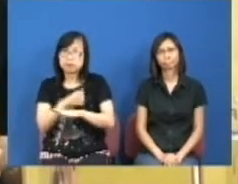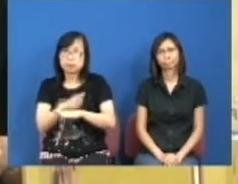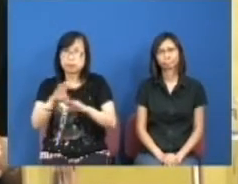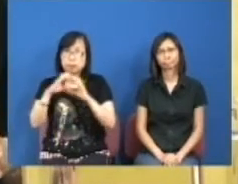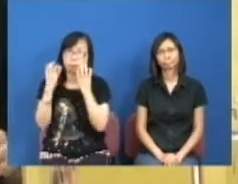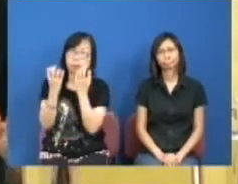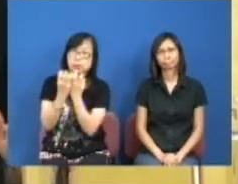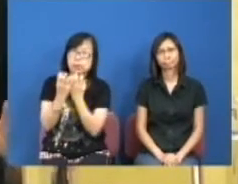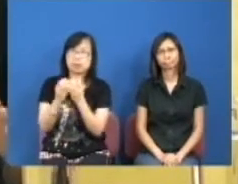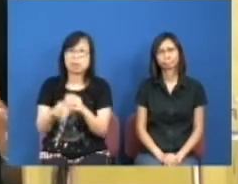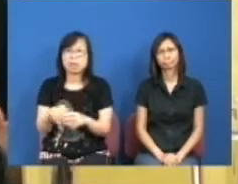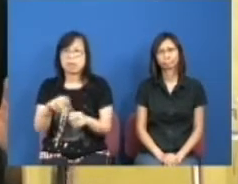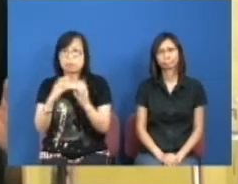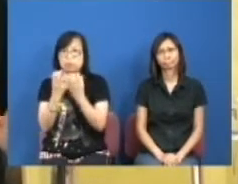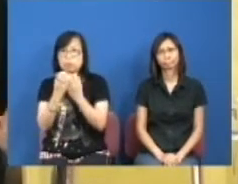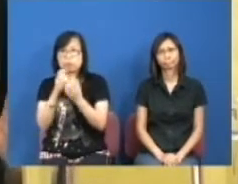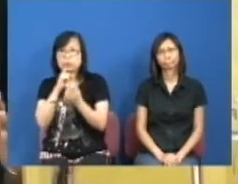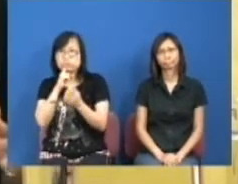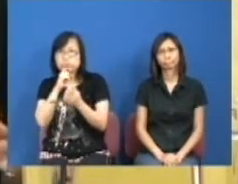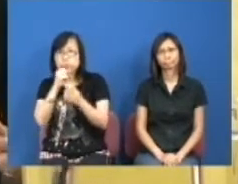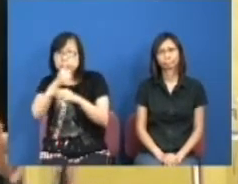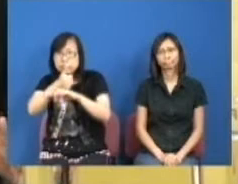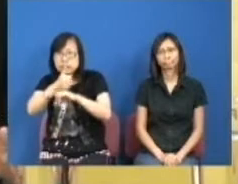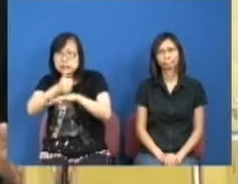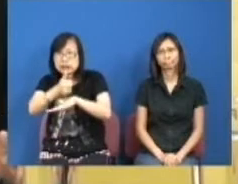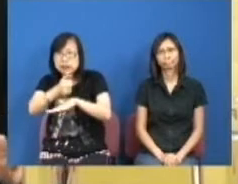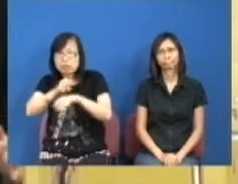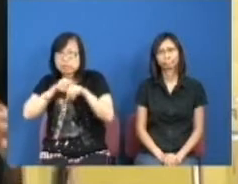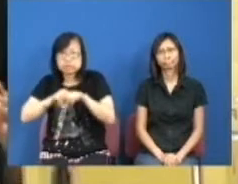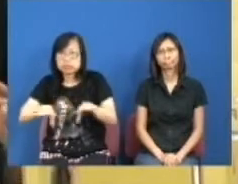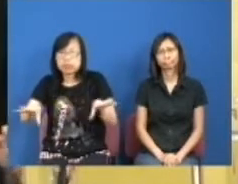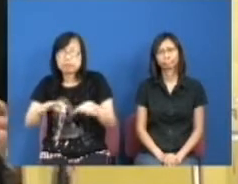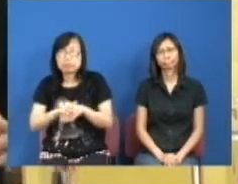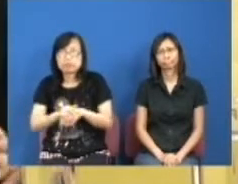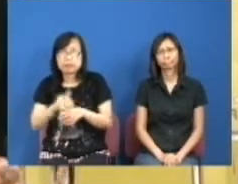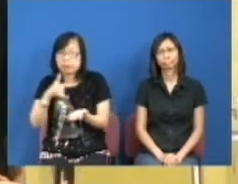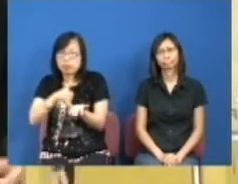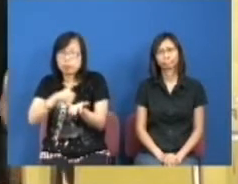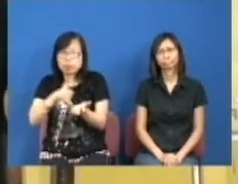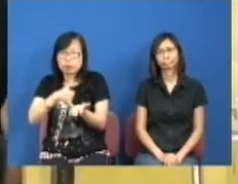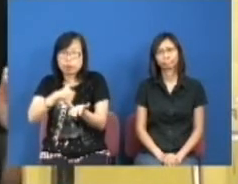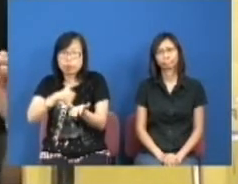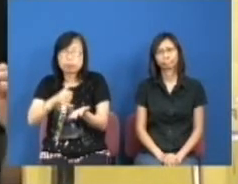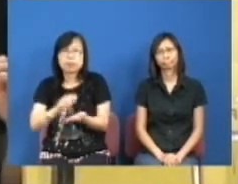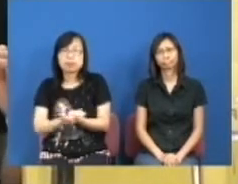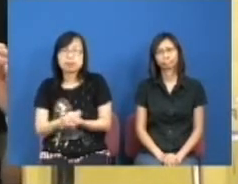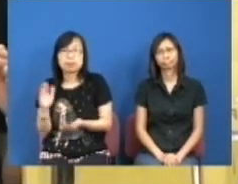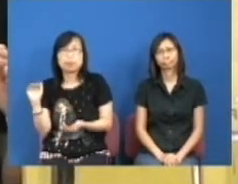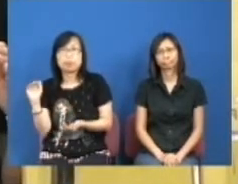層面呢，就是這些組織大多的結構上都是比較鬆散和弱，他們可能